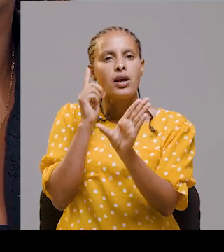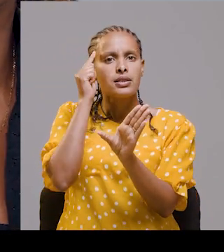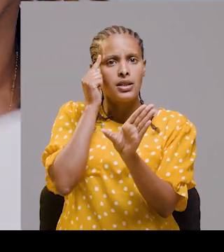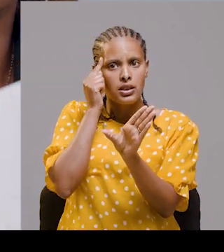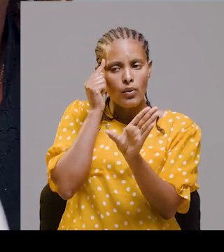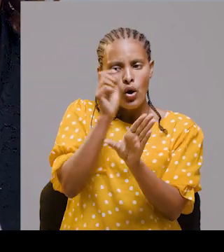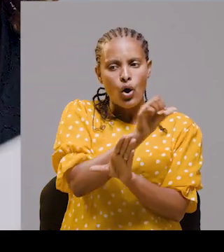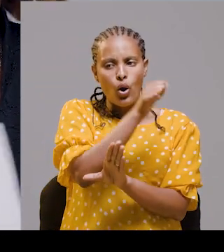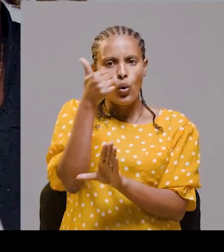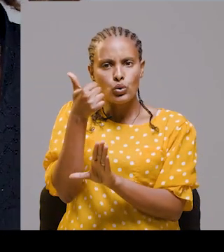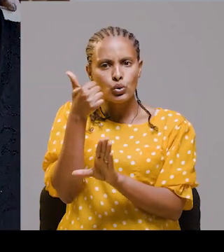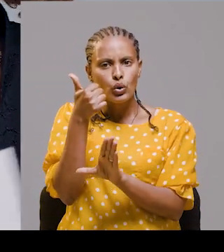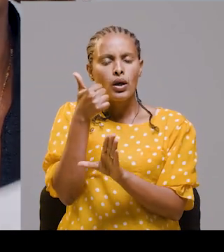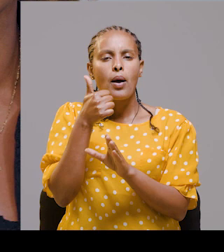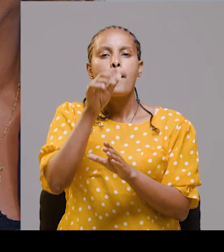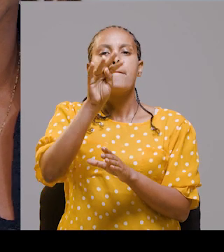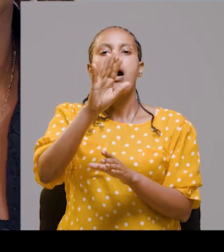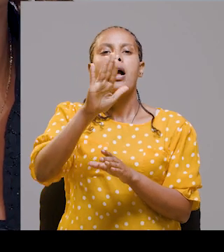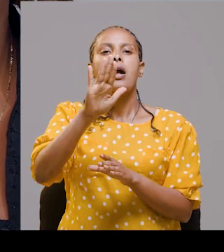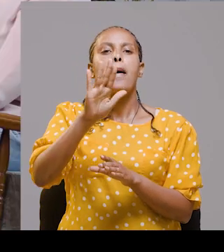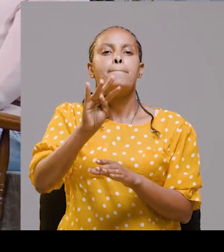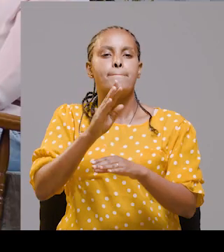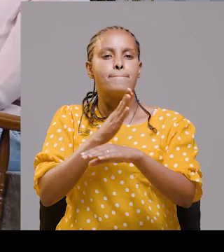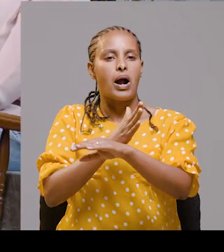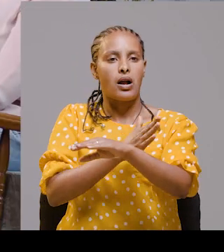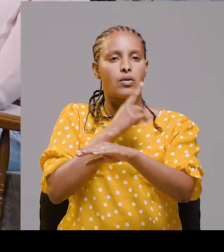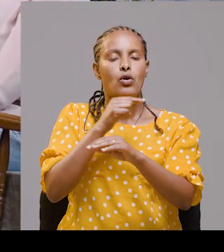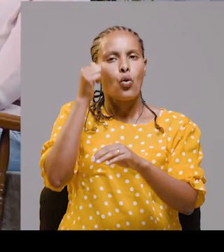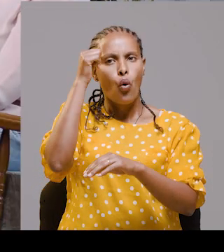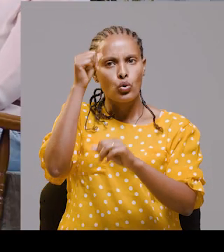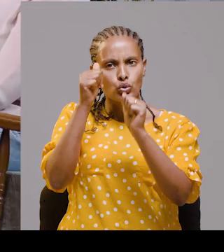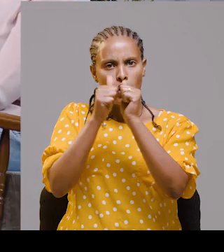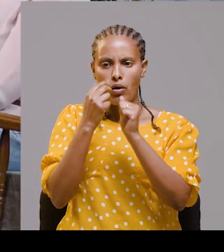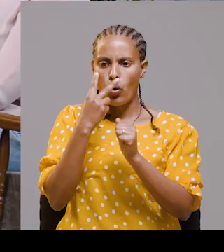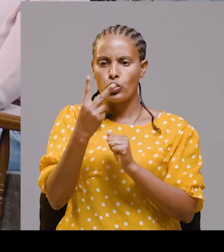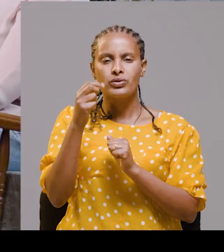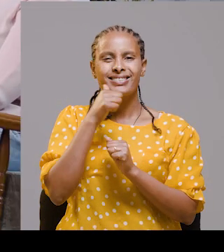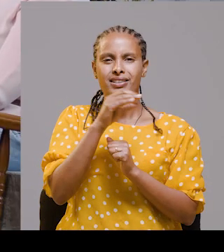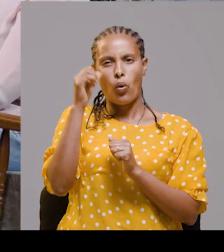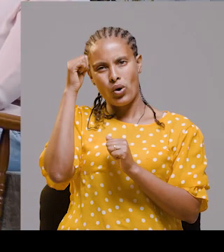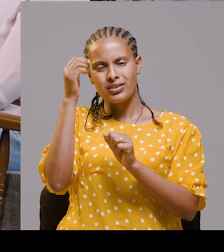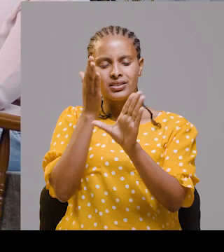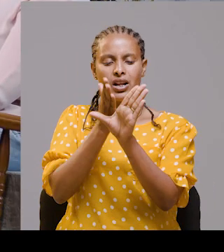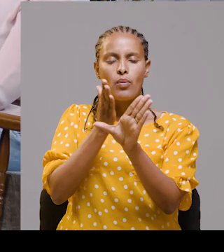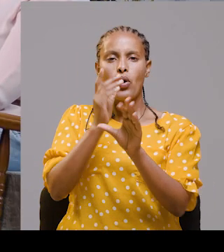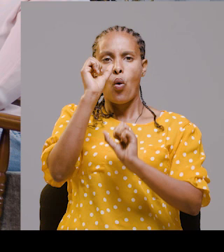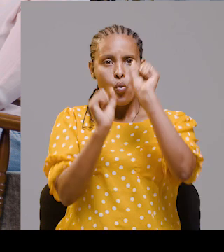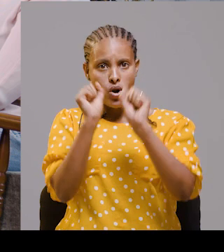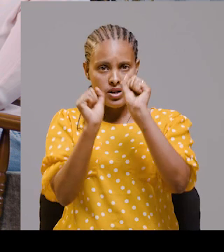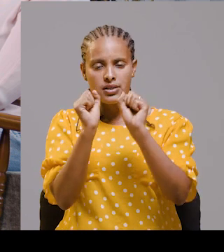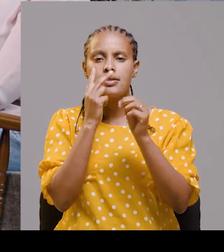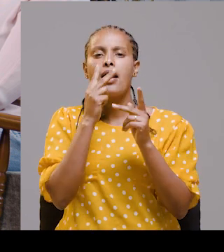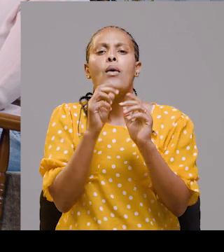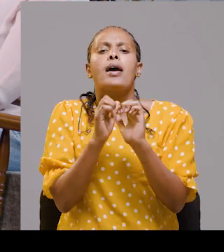ስናስብና ከሌሎች አሁን ይሄ ከማገገም ጋር እንግዲህ በተያያዘን ይሄን እናወራው ከወንዶቹ ጋር ስናየው ስለነቡናውን ድራሱ